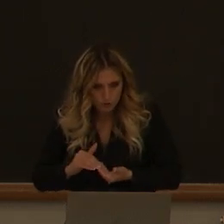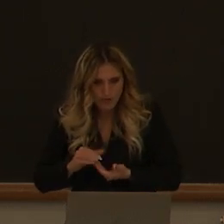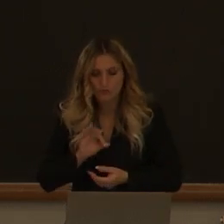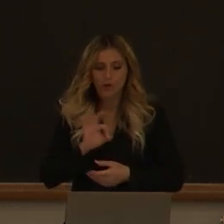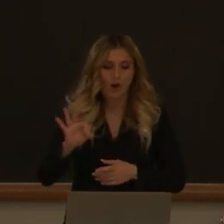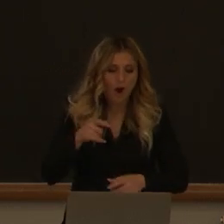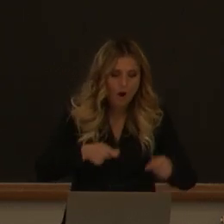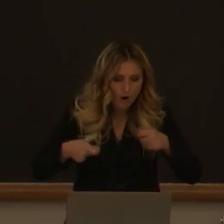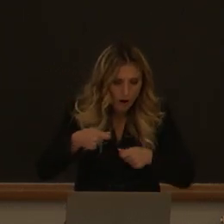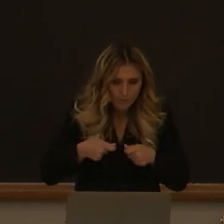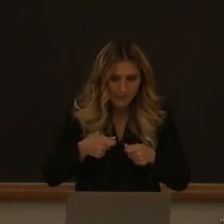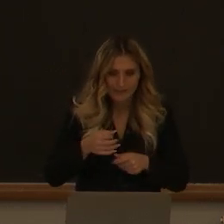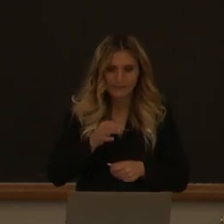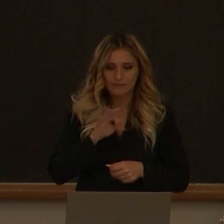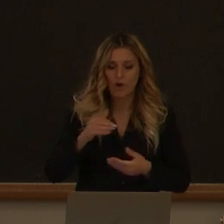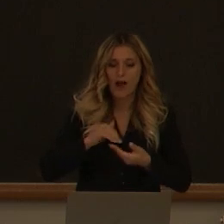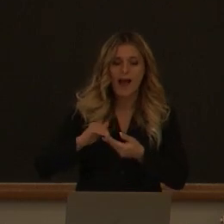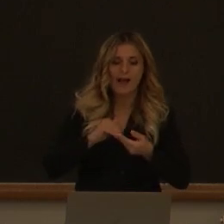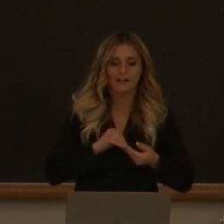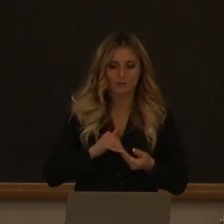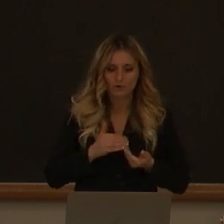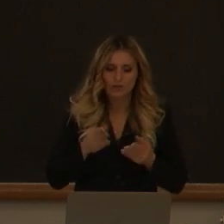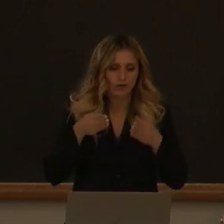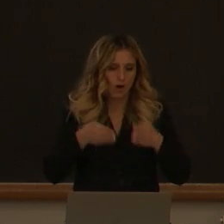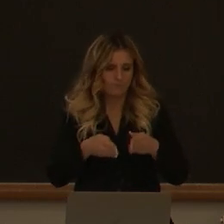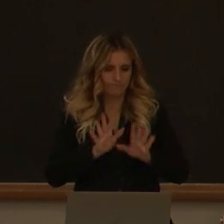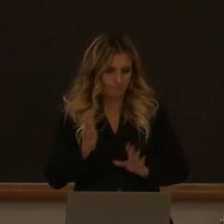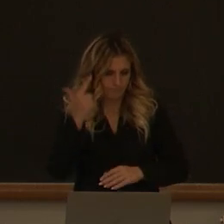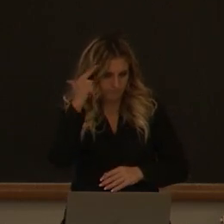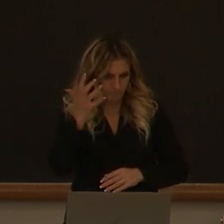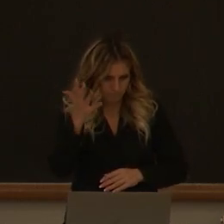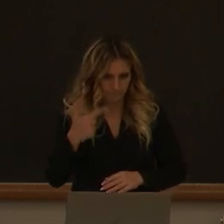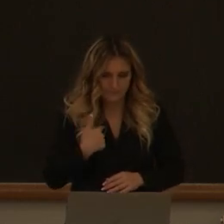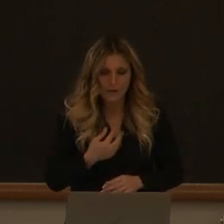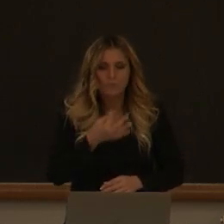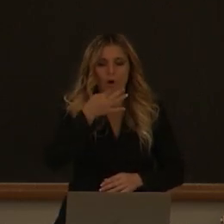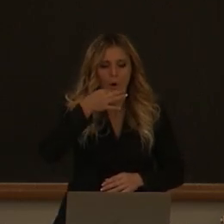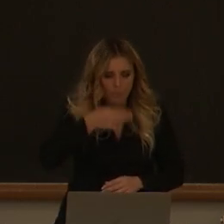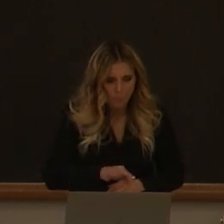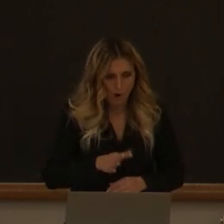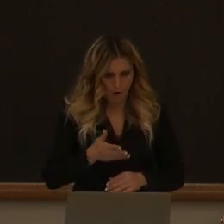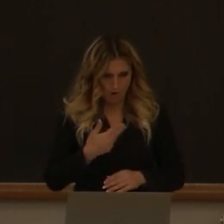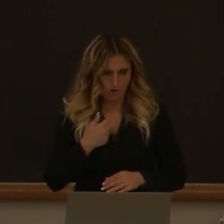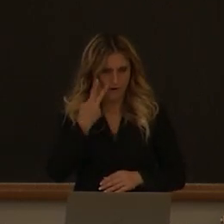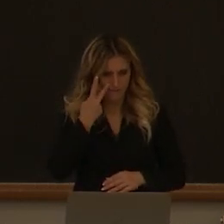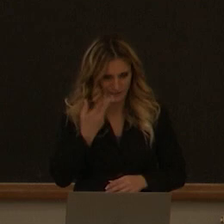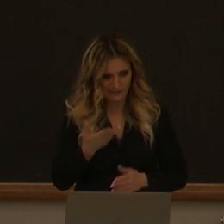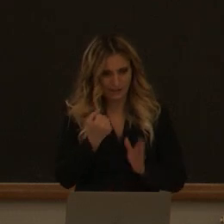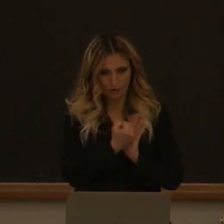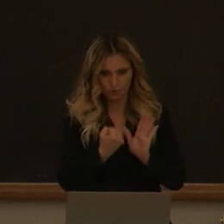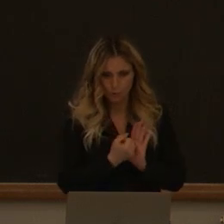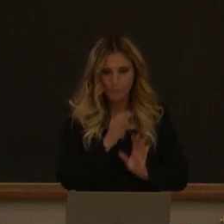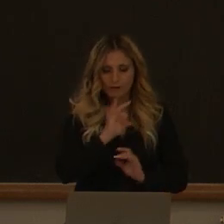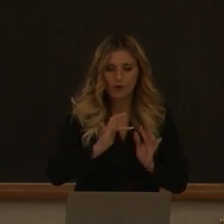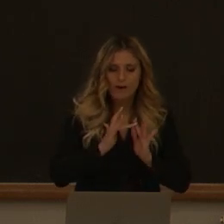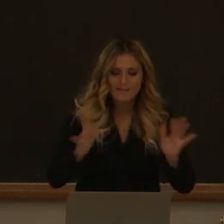cooperative e associazioni di settore. Ma aperto ancora ad altri contributi e adesioni, lo trovate nel